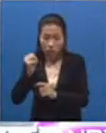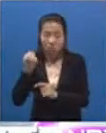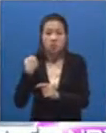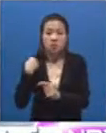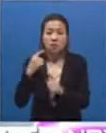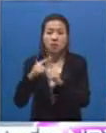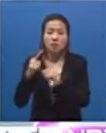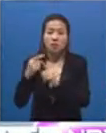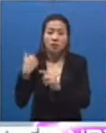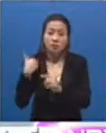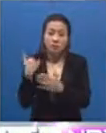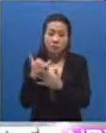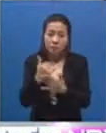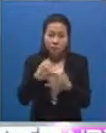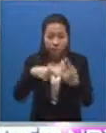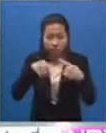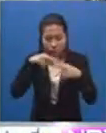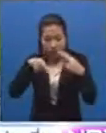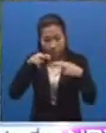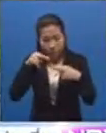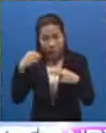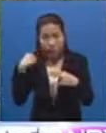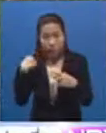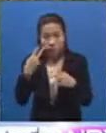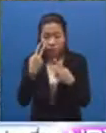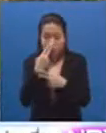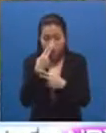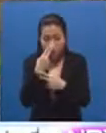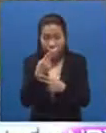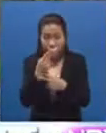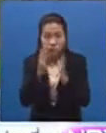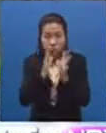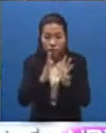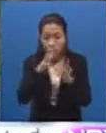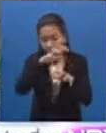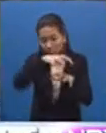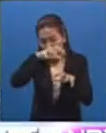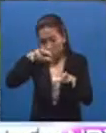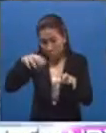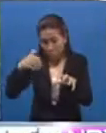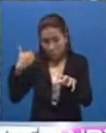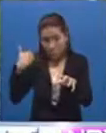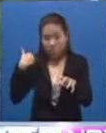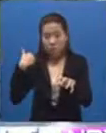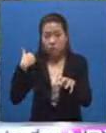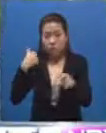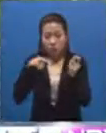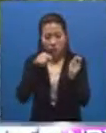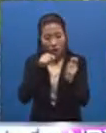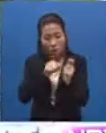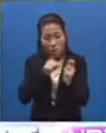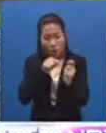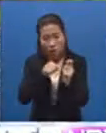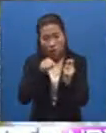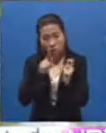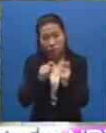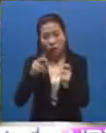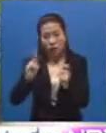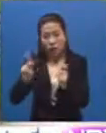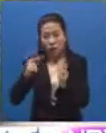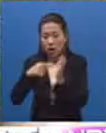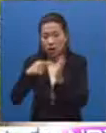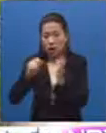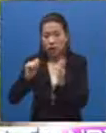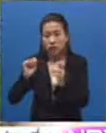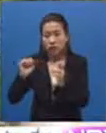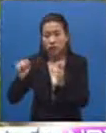นอกตำบลตลิงชันอำเภอบันนังสตาและหมู่ที่ 3บ้านเงาะกะโปตำบลบันนังสตาอำเภอบันนังสตาโดยจุดนี้มี